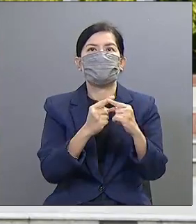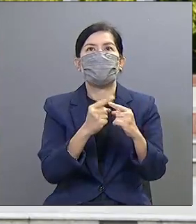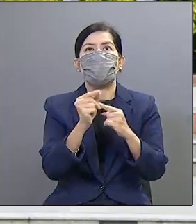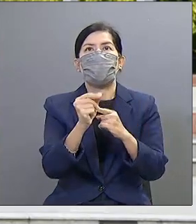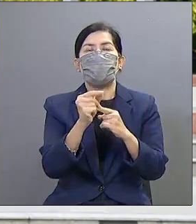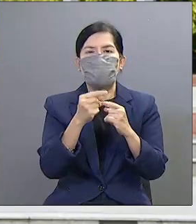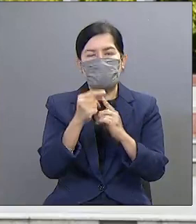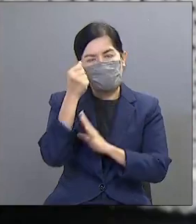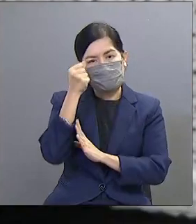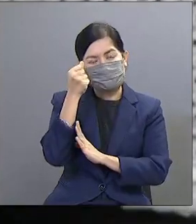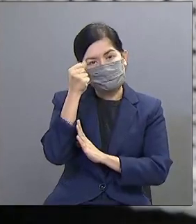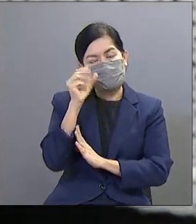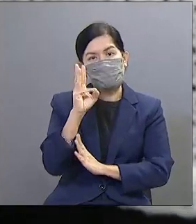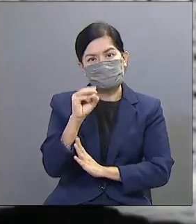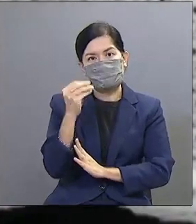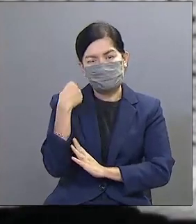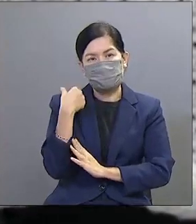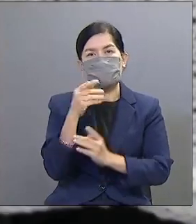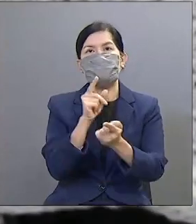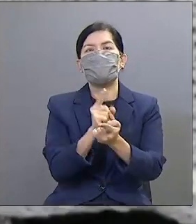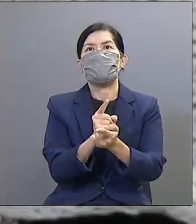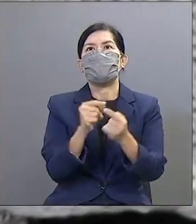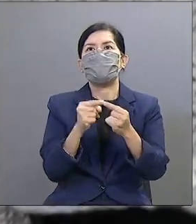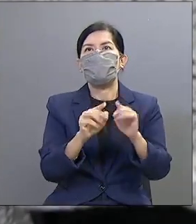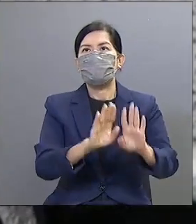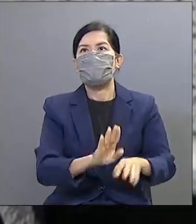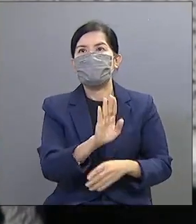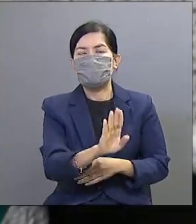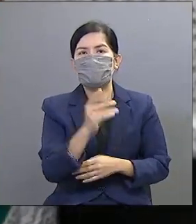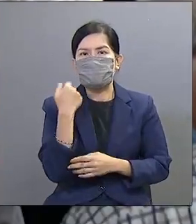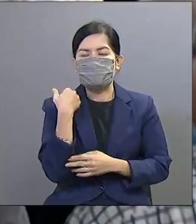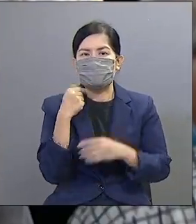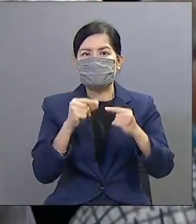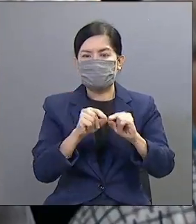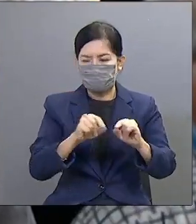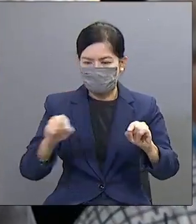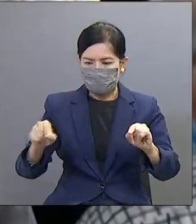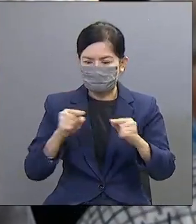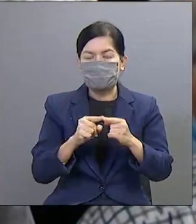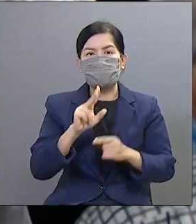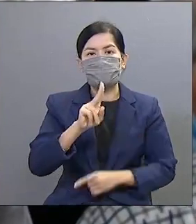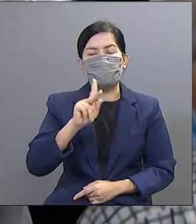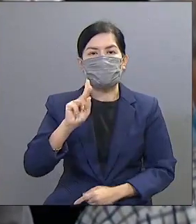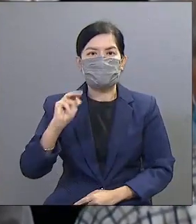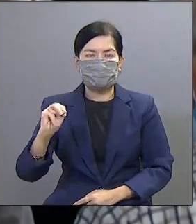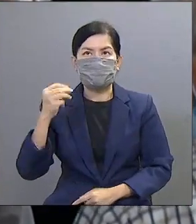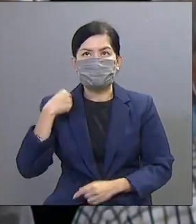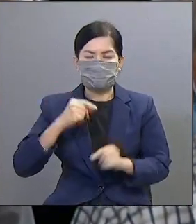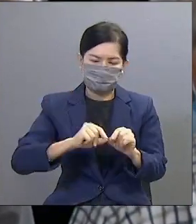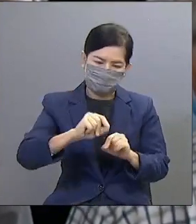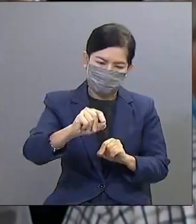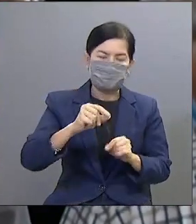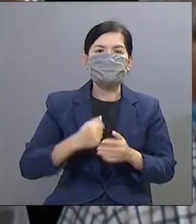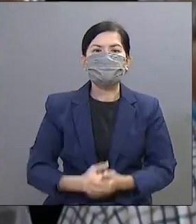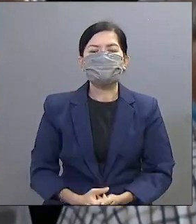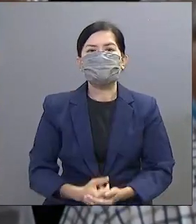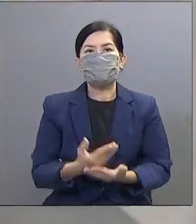ไแทง ขูมทัน ซึ่เป็รูป CUTคามกว้างประมาณ 2 กิเมร ยาว 23 กิโลเมตรโด